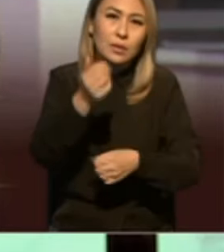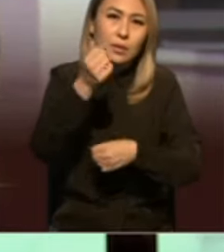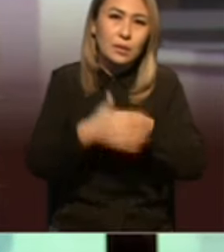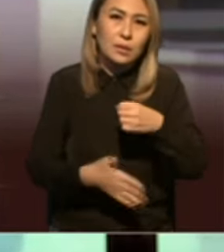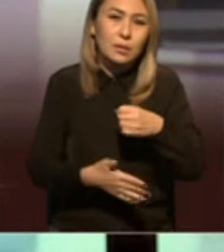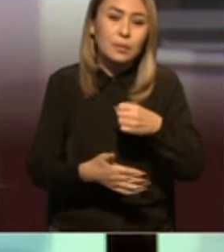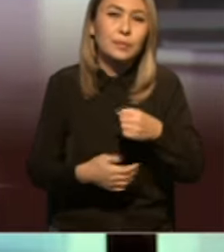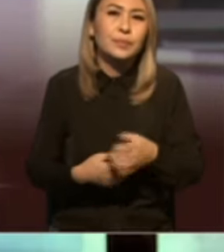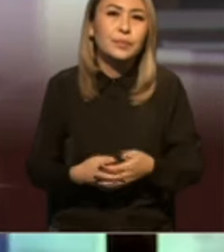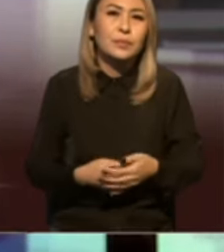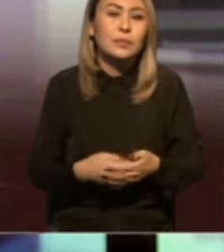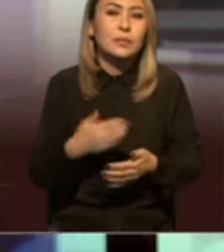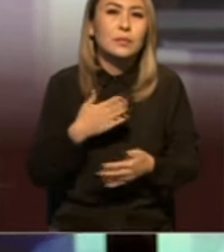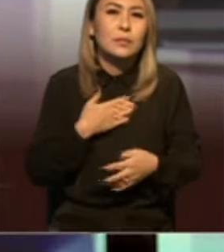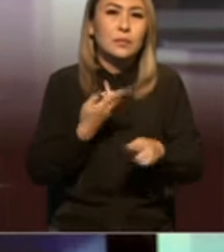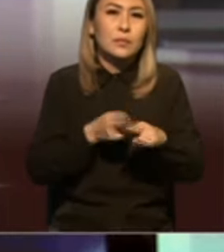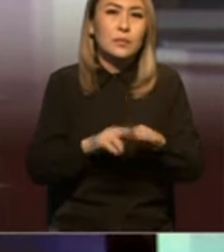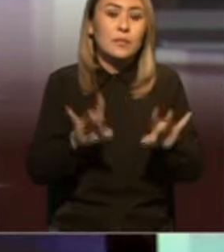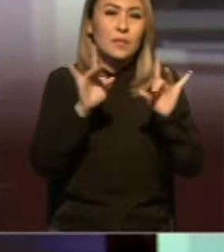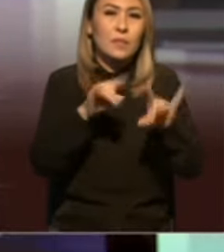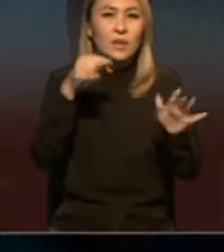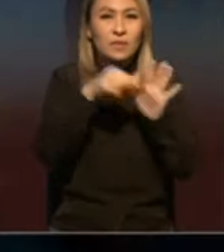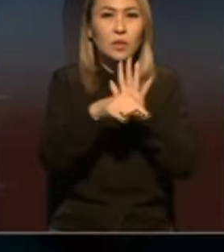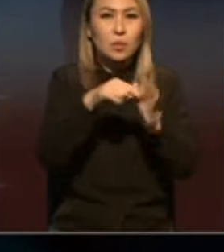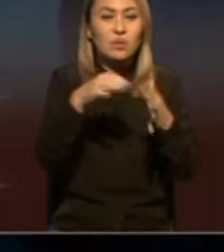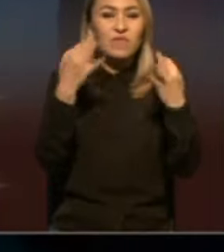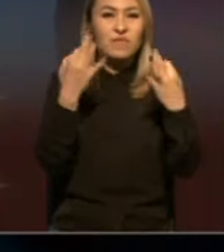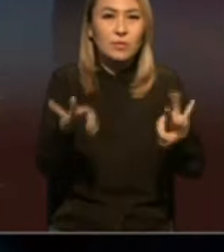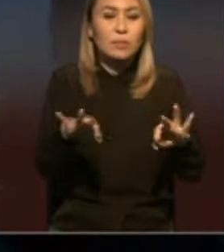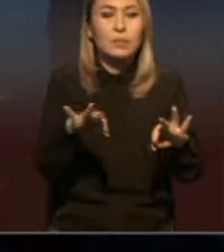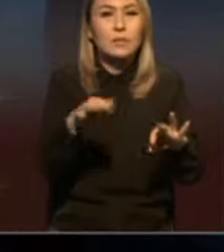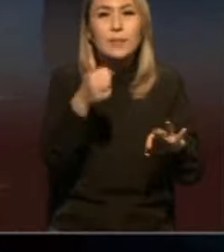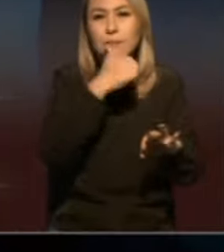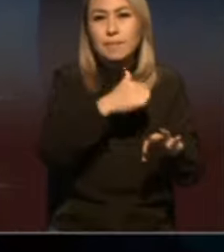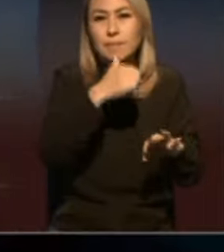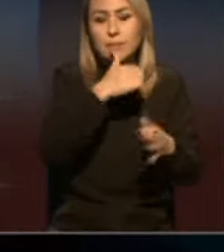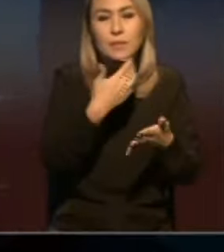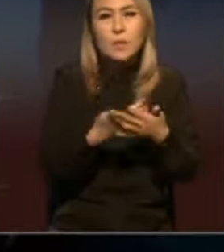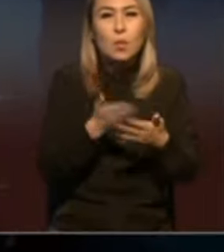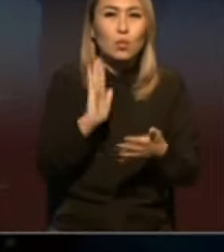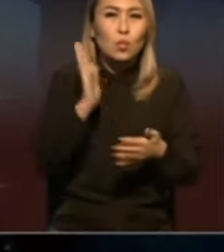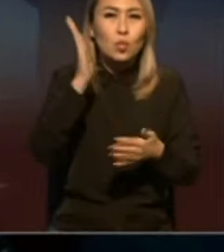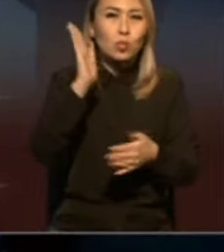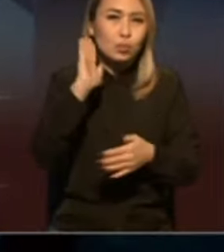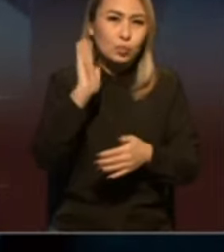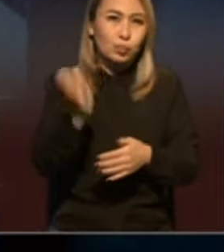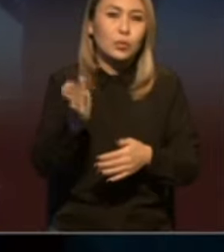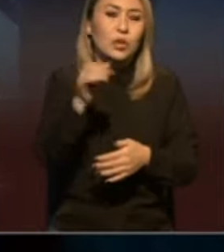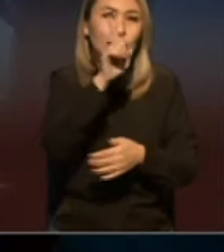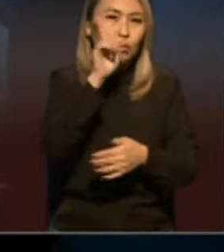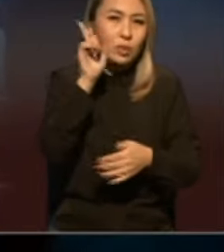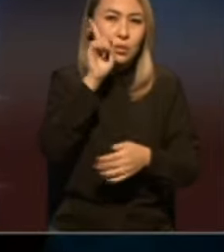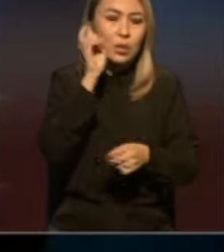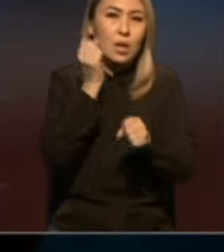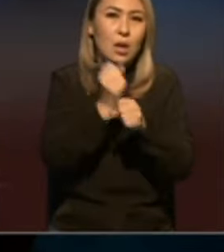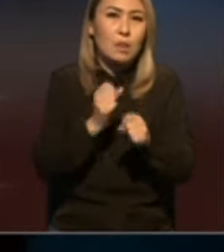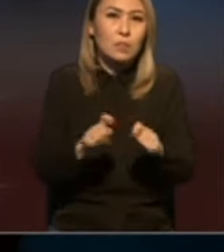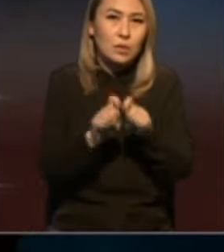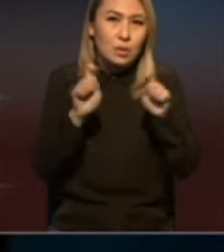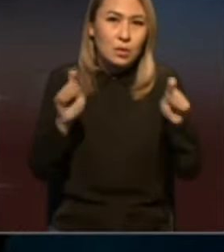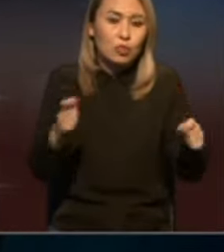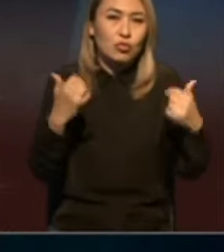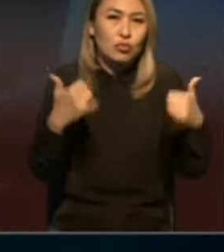ба? Мен бағана айтып отқаным, іші бос дегенім сыни көзқарасым. Болашақта болатынына, қазіргі жастардың қалыптасуымен,